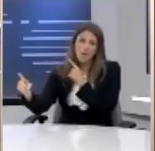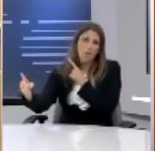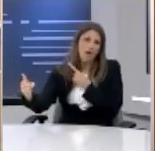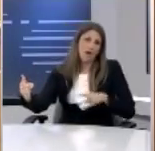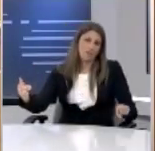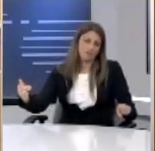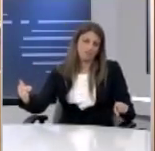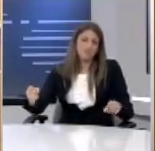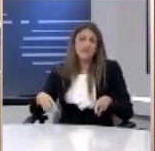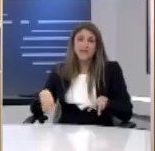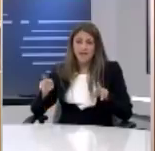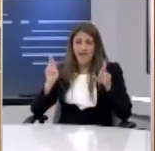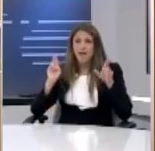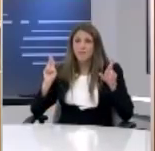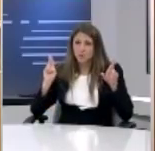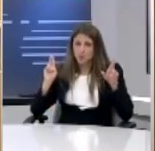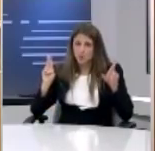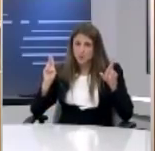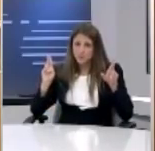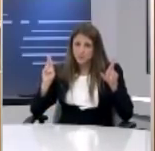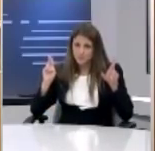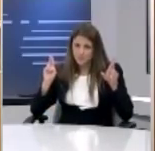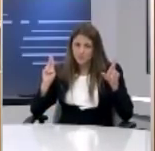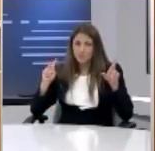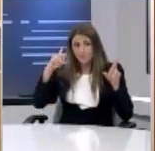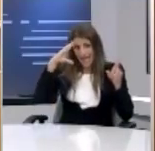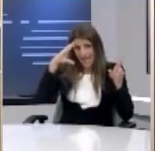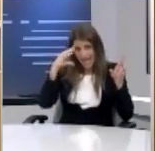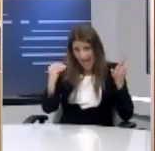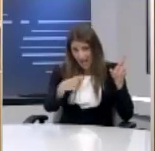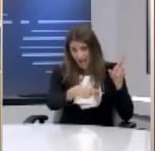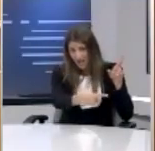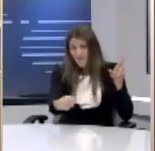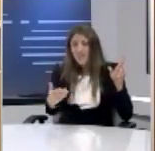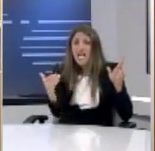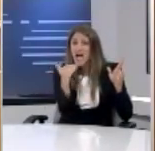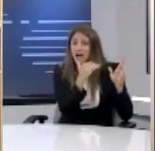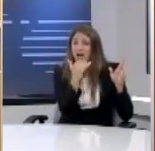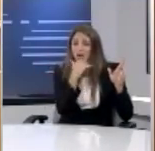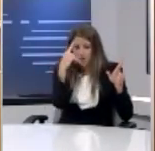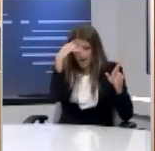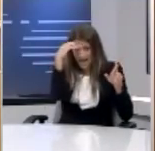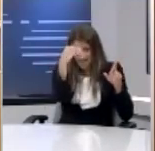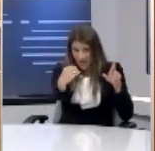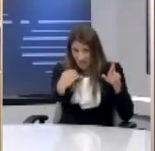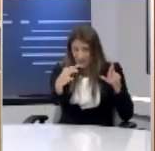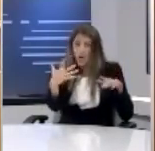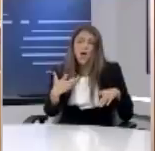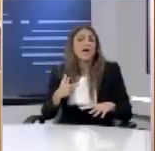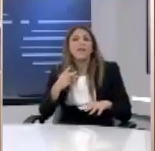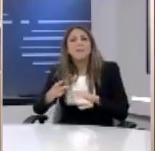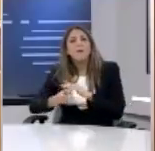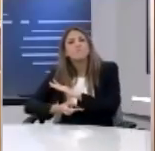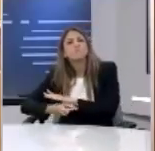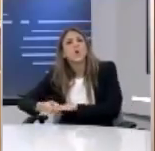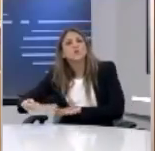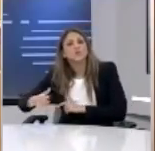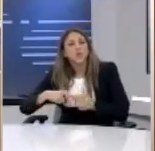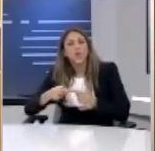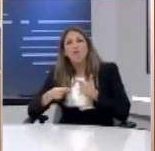να αντιληφθείτε όσο το δυνατόν πιο γρήγορα ότι το προσφυγικό, η εσωτερική ασφάλεια, οι ευρωπαϊκές και